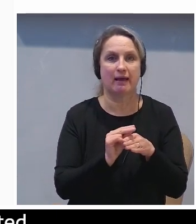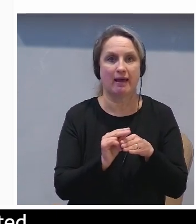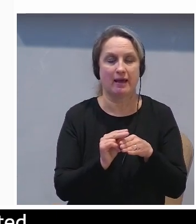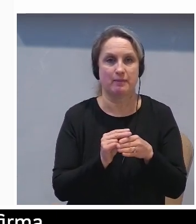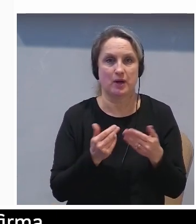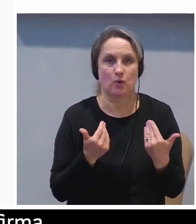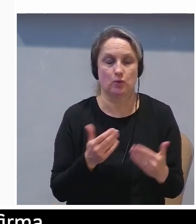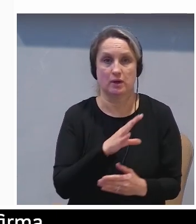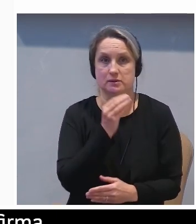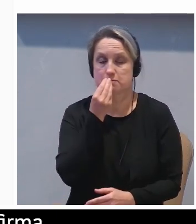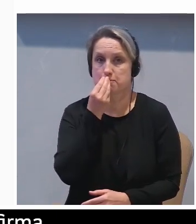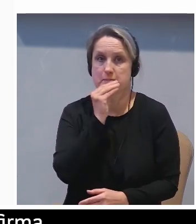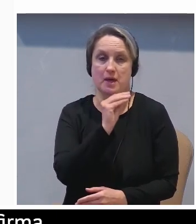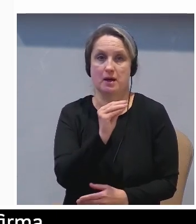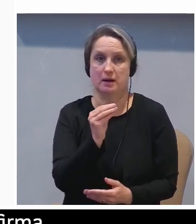Kõige parem